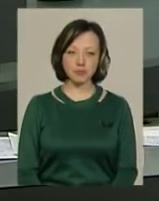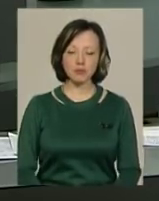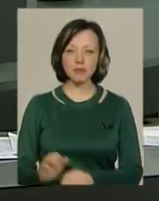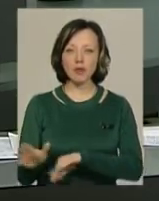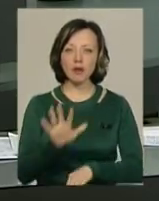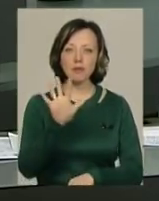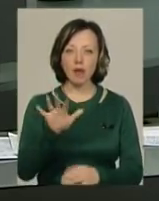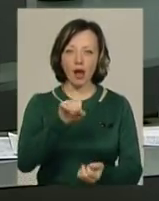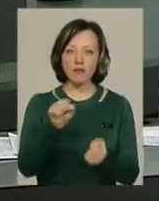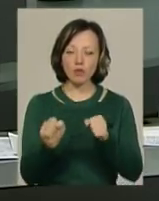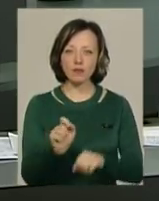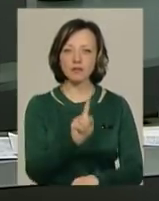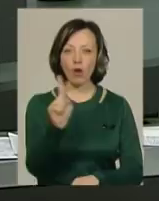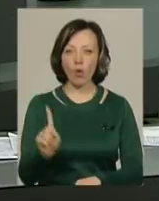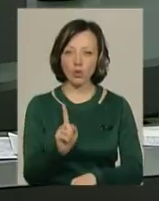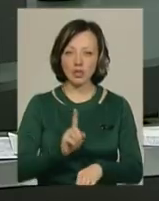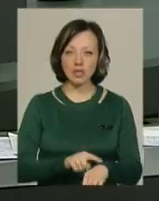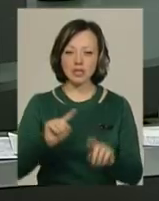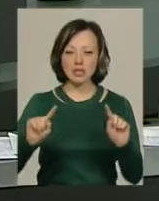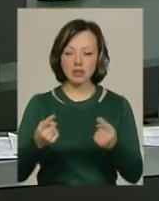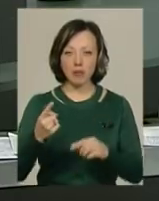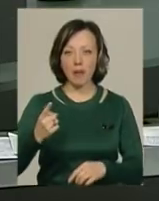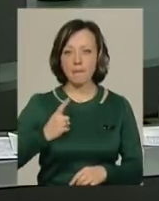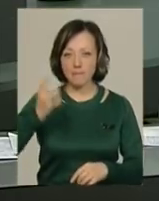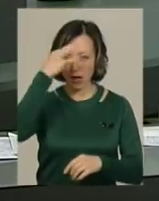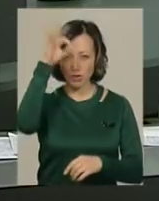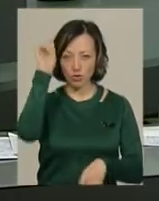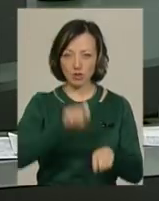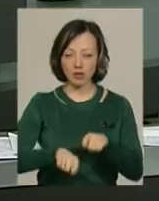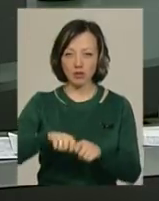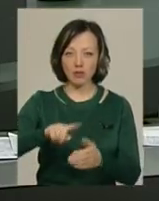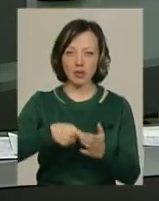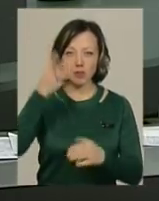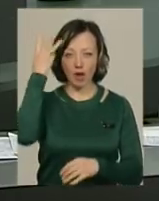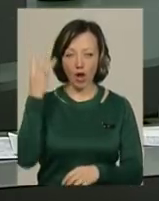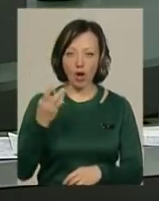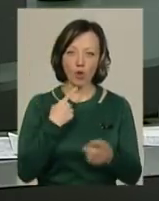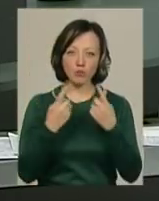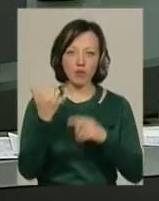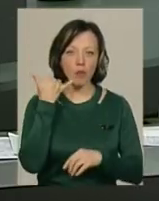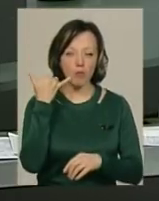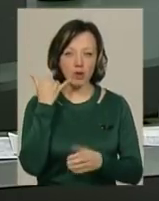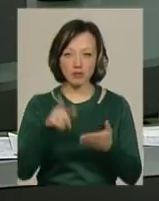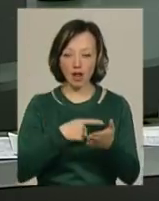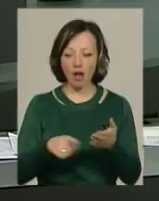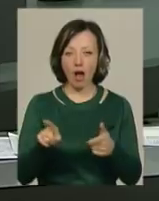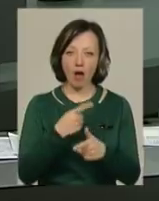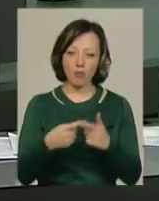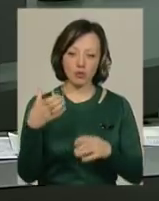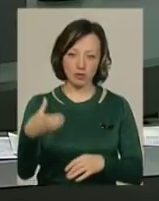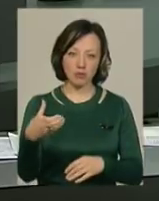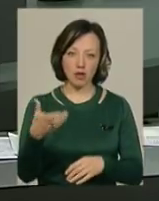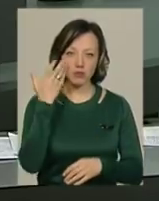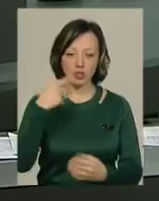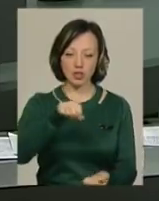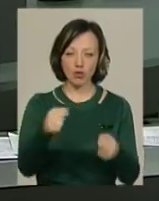5 водіїв за годину затримали патрульні під час рейду в обласному центрі. Вони розмовляли по мобільним телефонам або тримали гаджет у руці